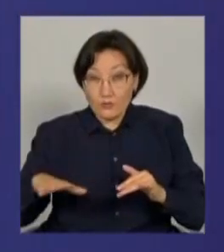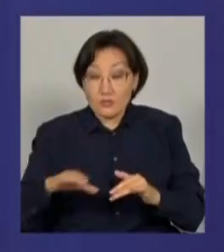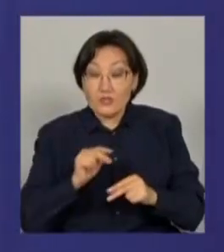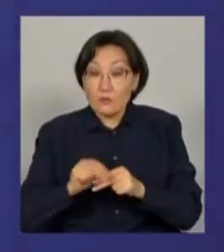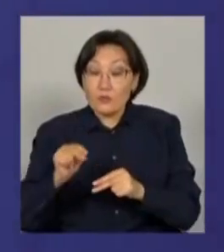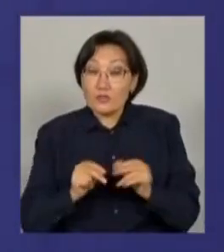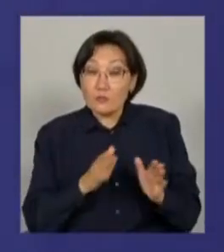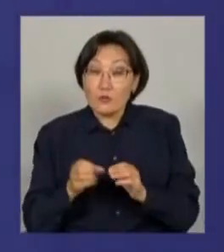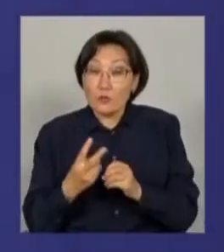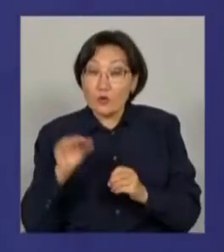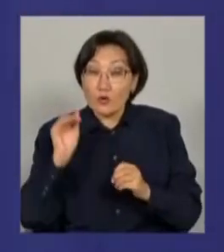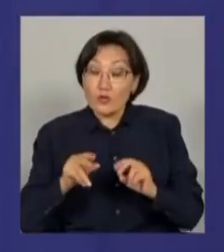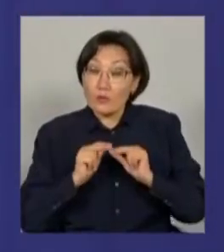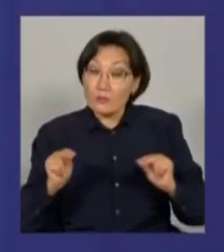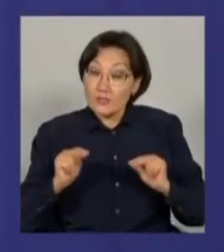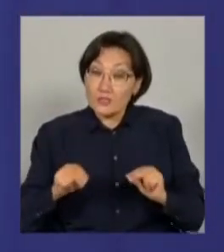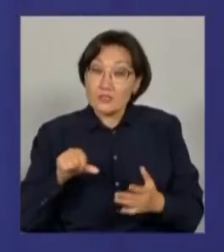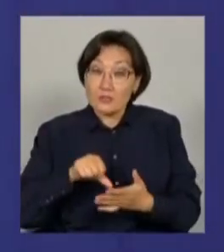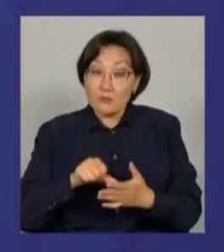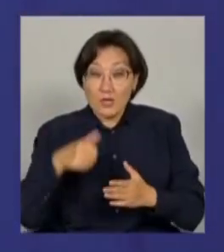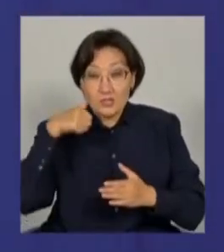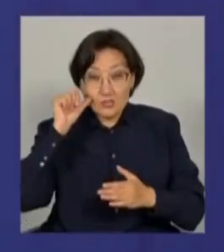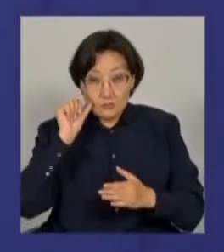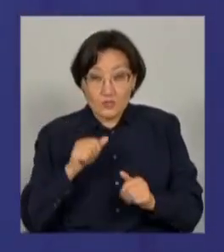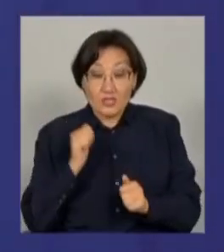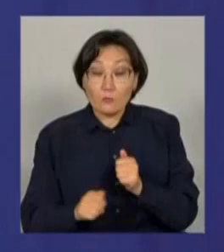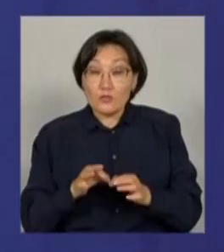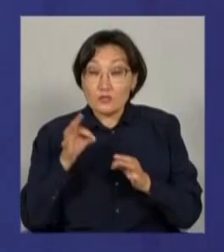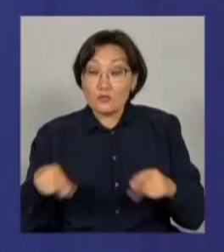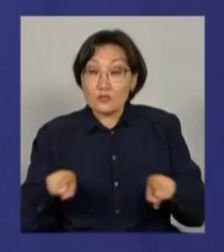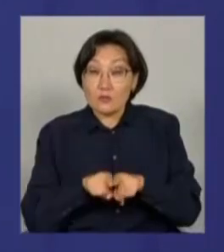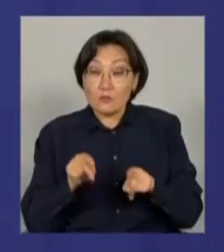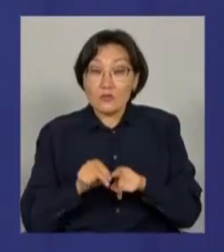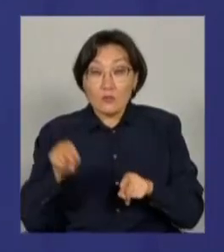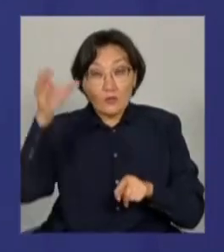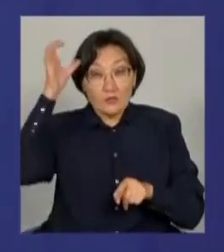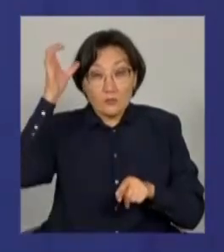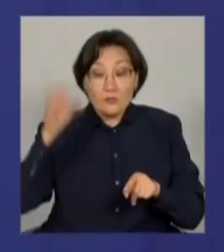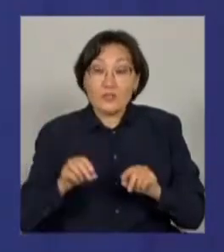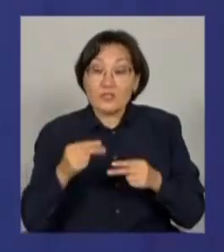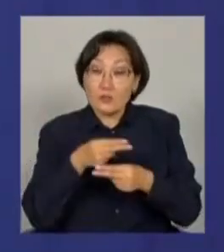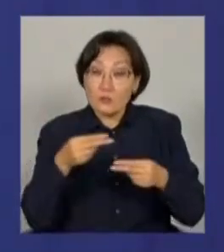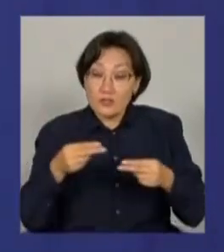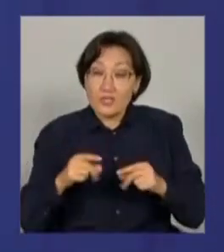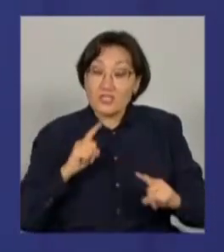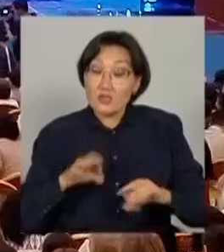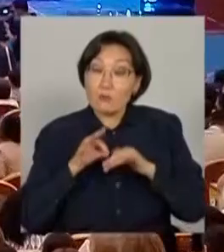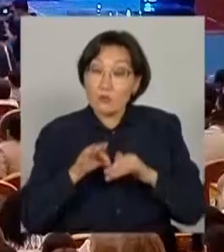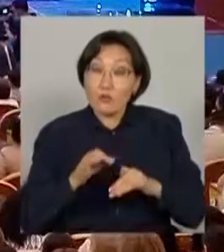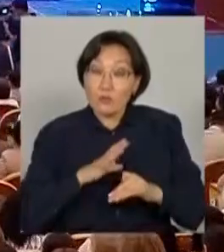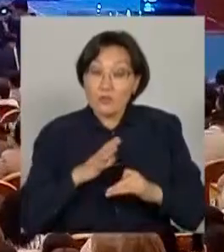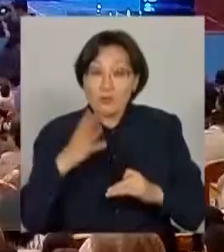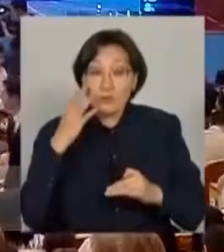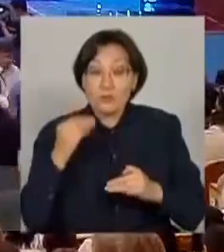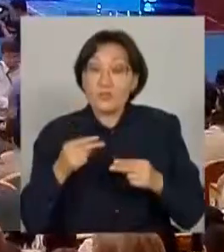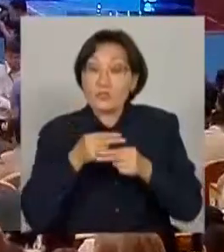беру жүйесінің 12 мың қызметкері қатысты. Айта кететіні, кеше ғана әр өңірде осы оқу ағарту бойынша тақырыппен секциондық отырыстар өткен болатын.